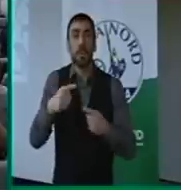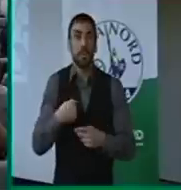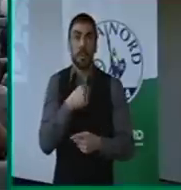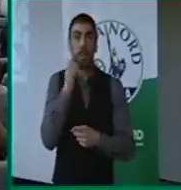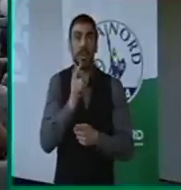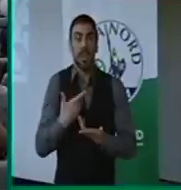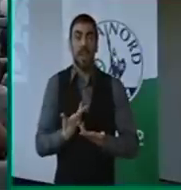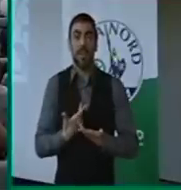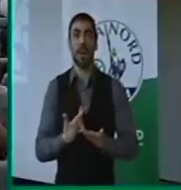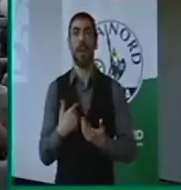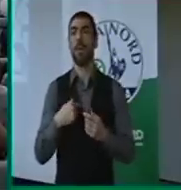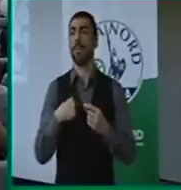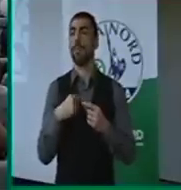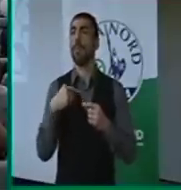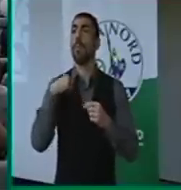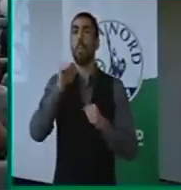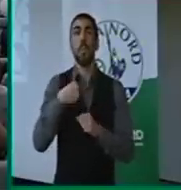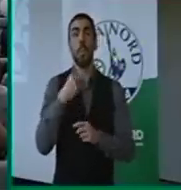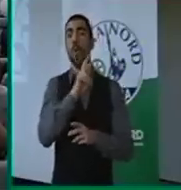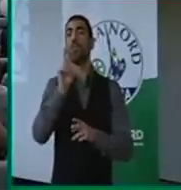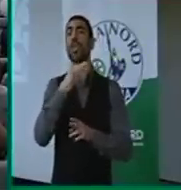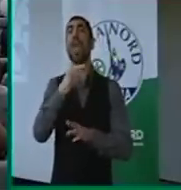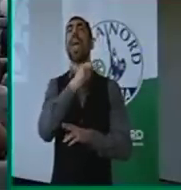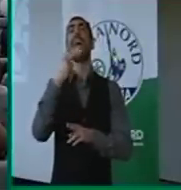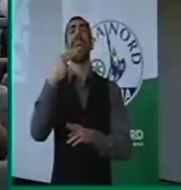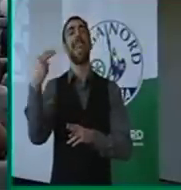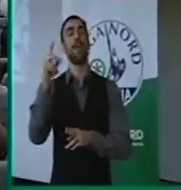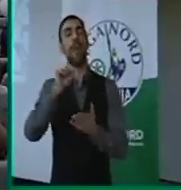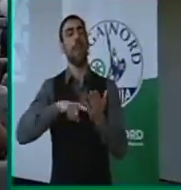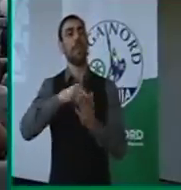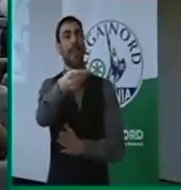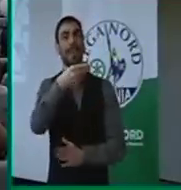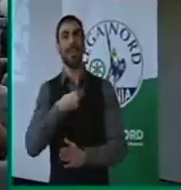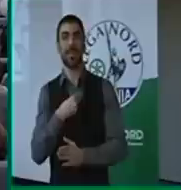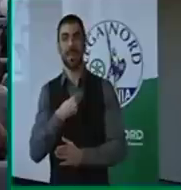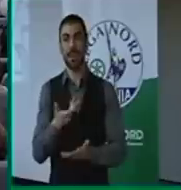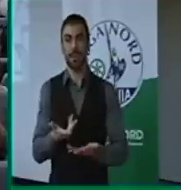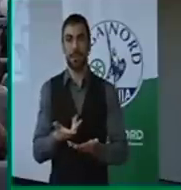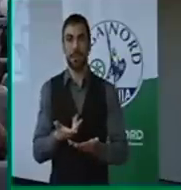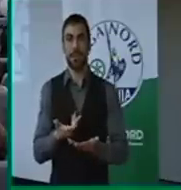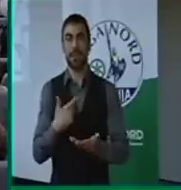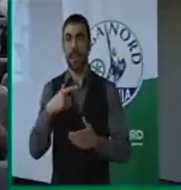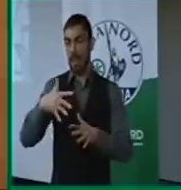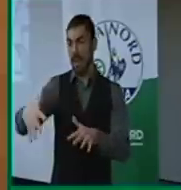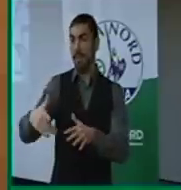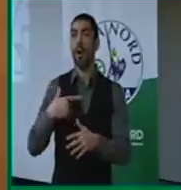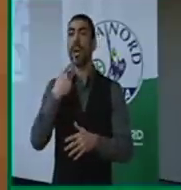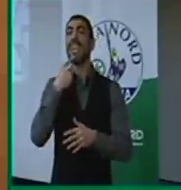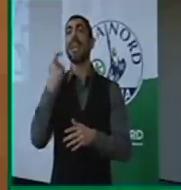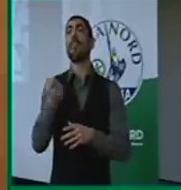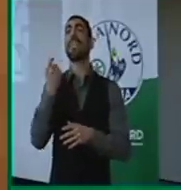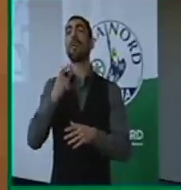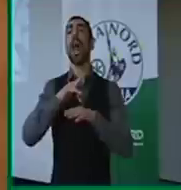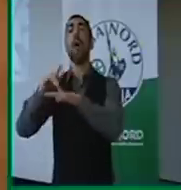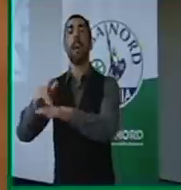sta a casa forse gli do €200 al mese Anzi fra un po' magari tagliamo anche un po' le pensioni di accompagnamento gli